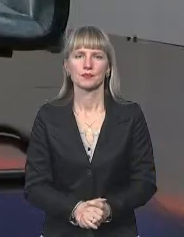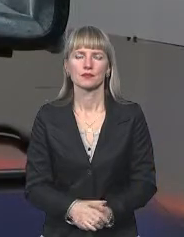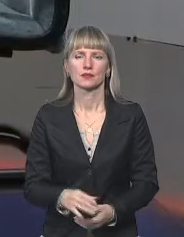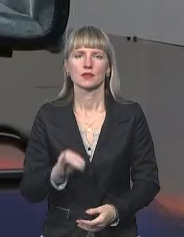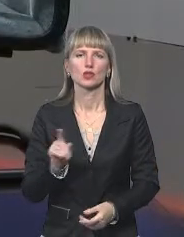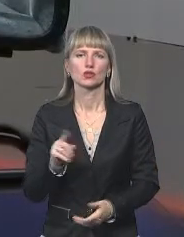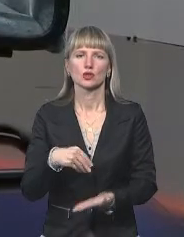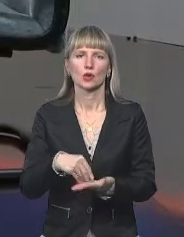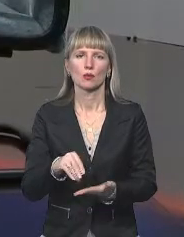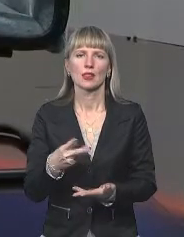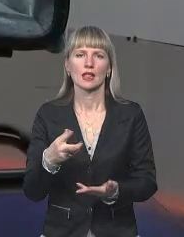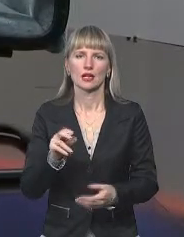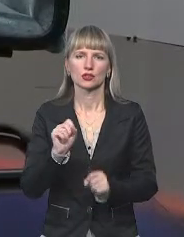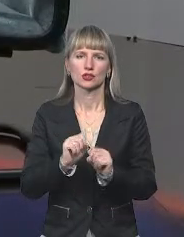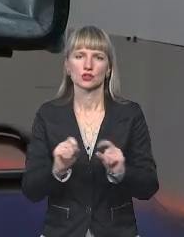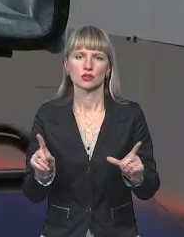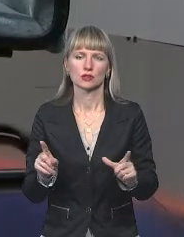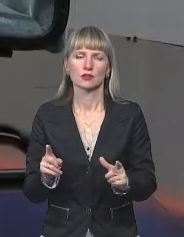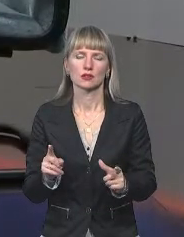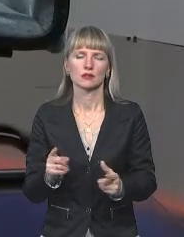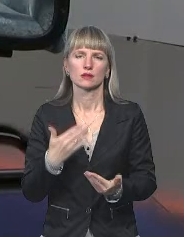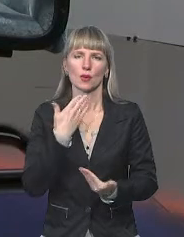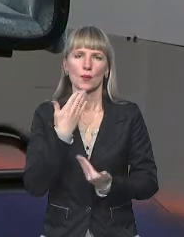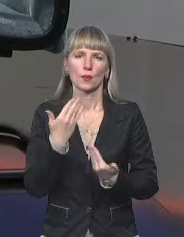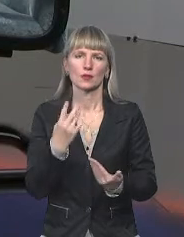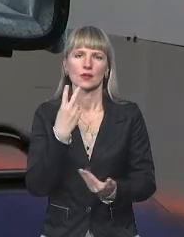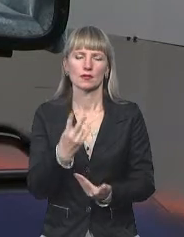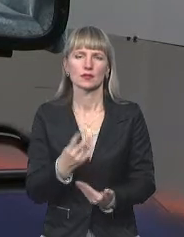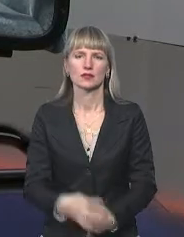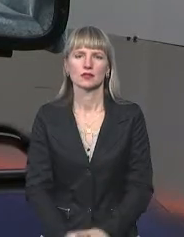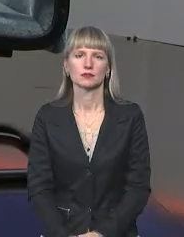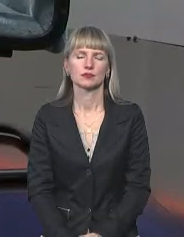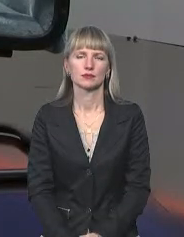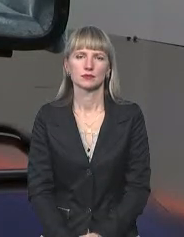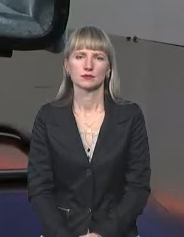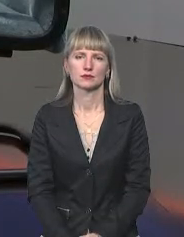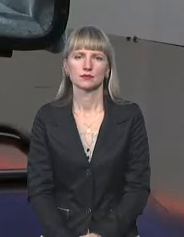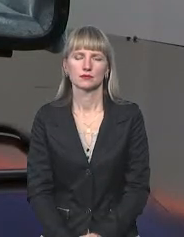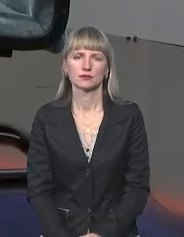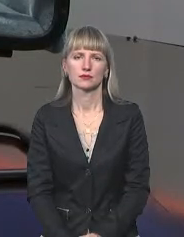що закуповують для шкіл? От це згідно опитуванню. Давайте подивимось.